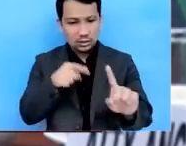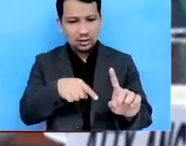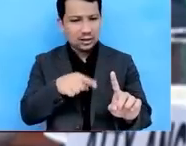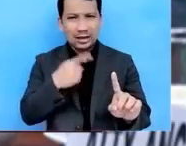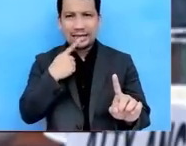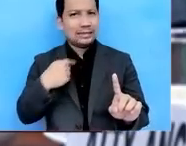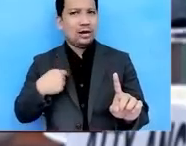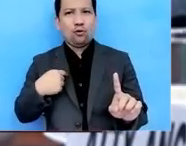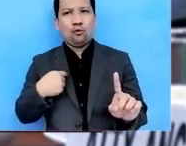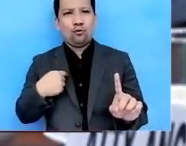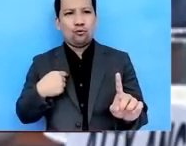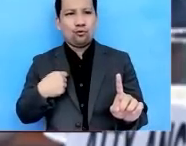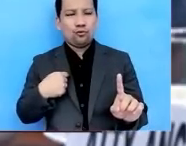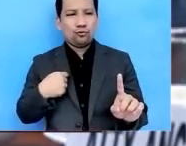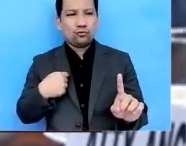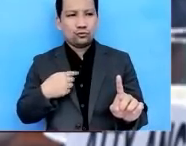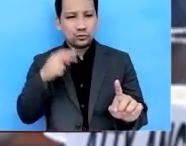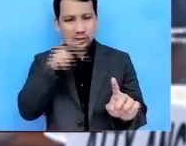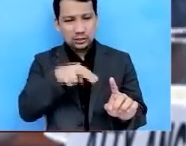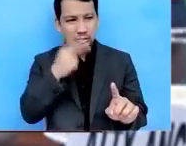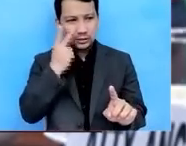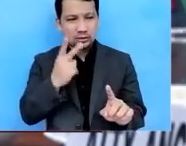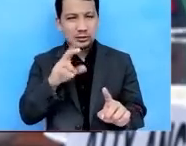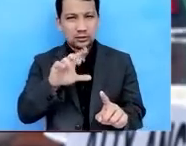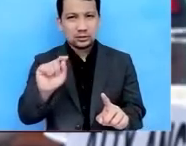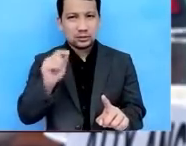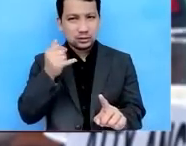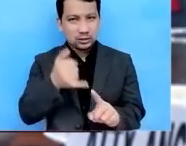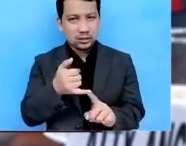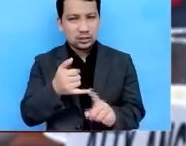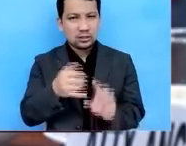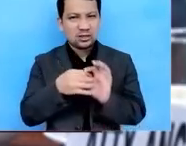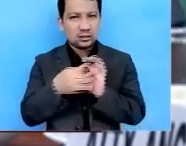ako. Hindi yun ako po yung CCTV. Yung